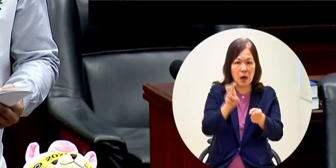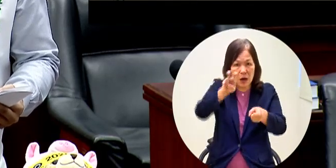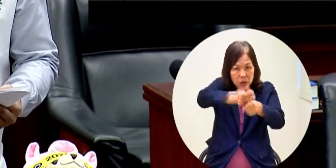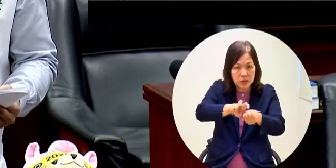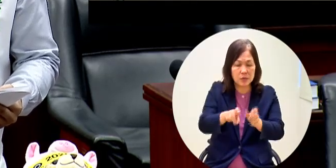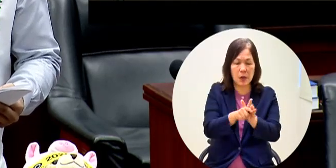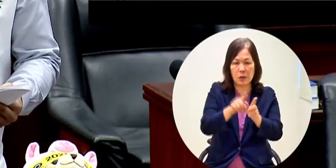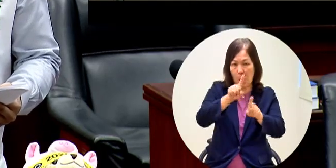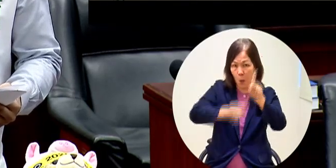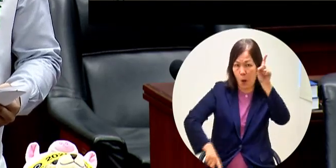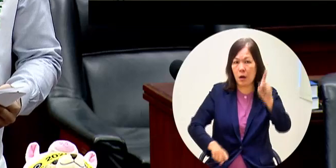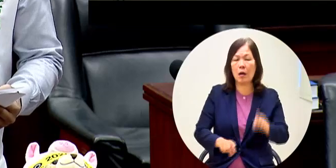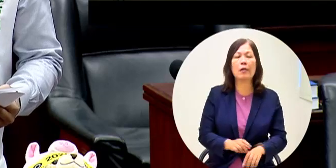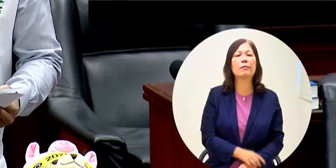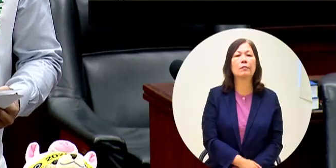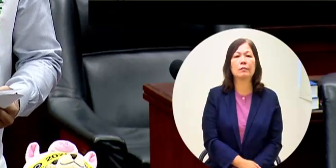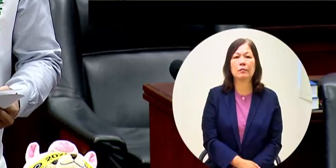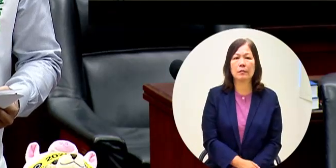啦，